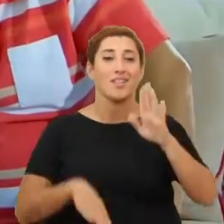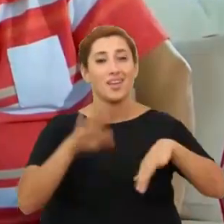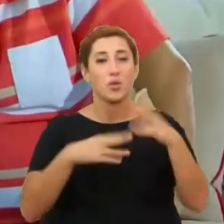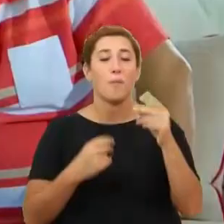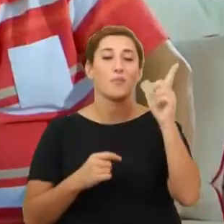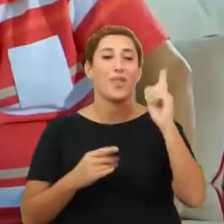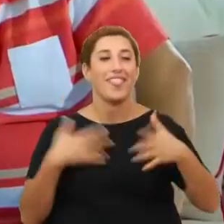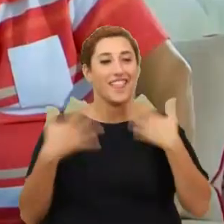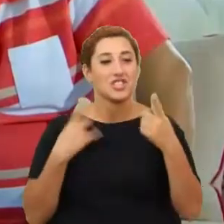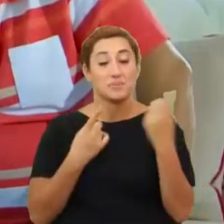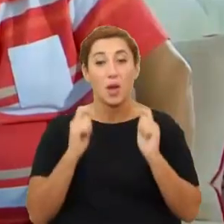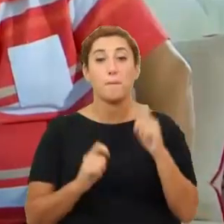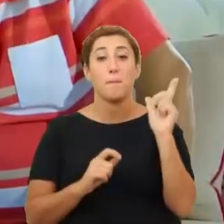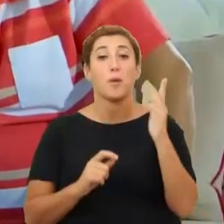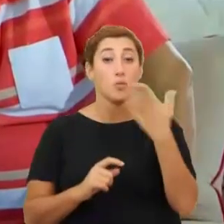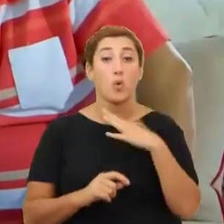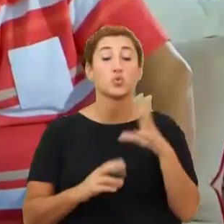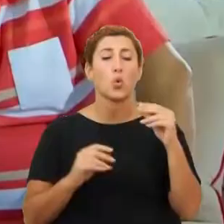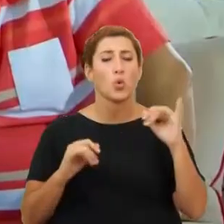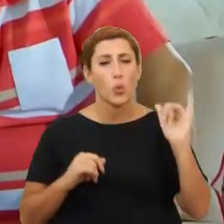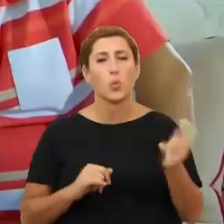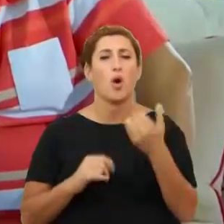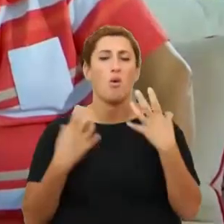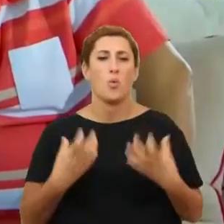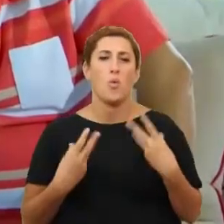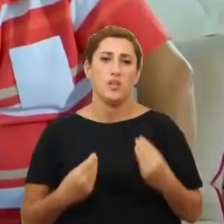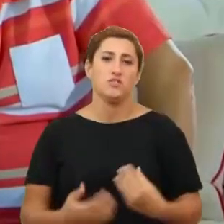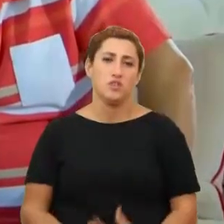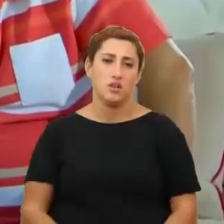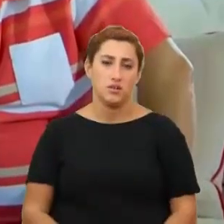etmem lazım. Onu neşelendirecek bir şey yapmam lazım. Yoksa durum çok daha kötü olacak.